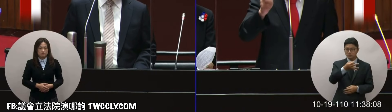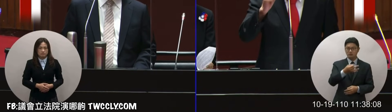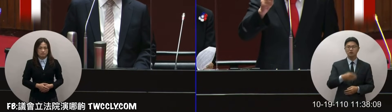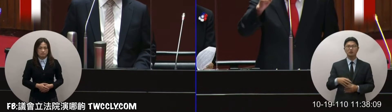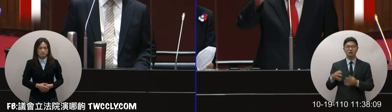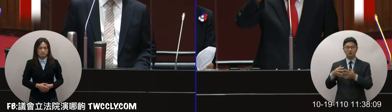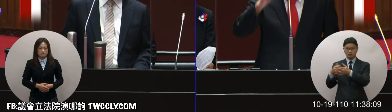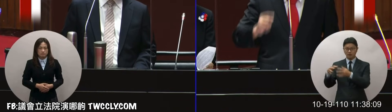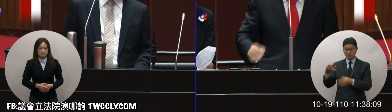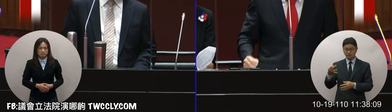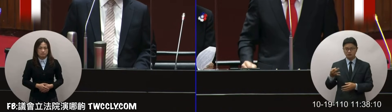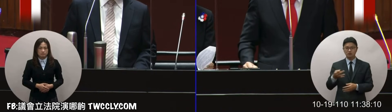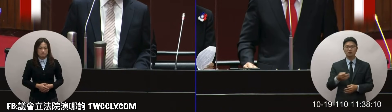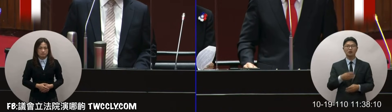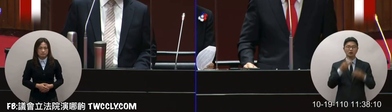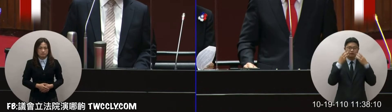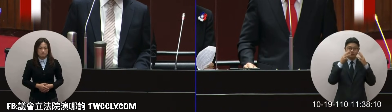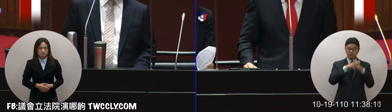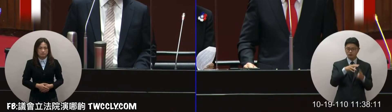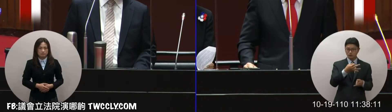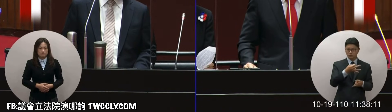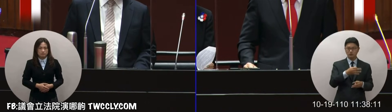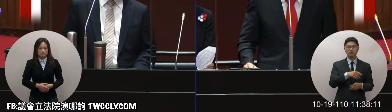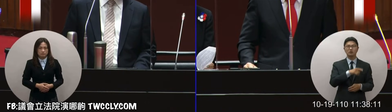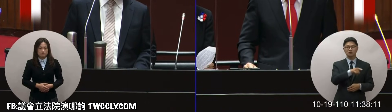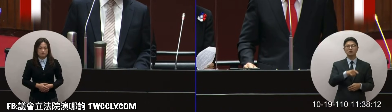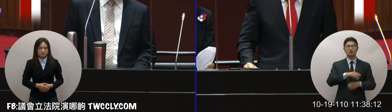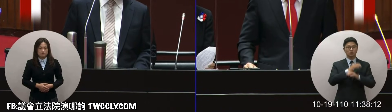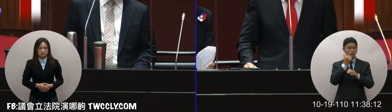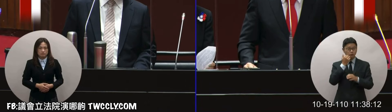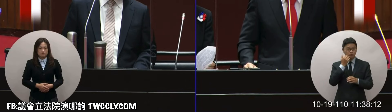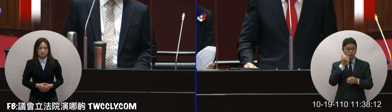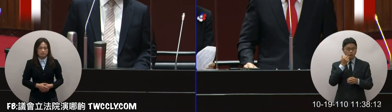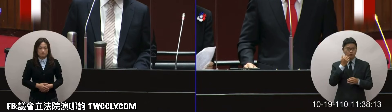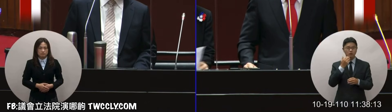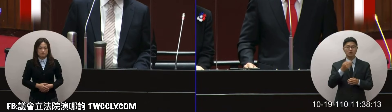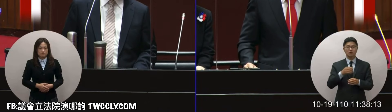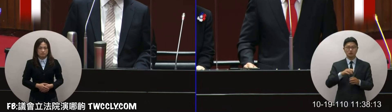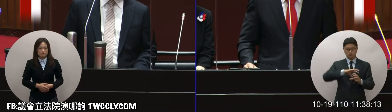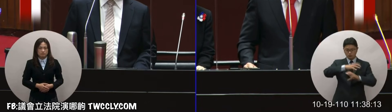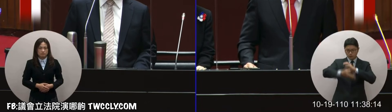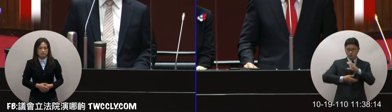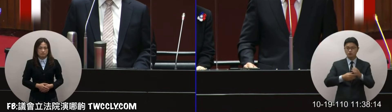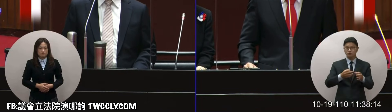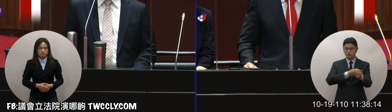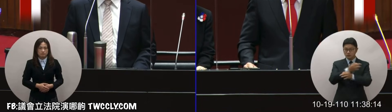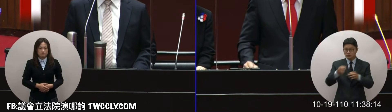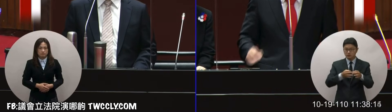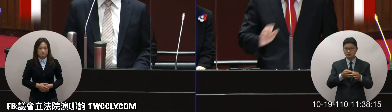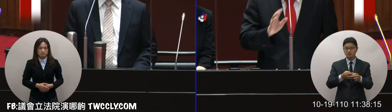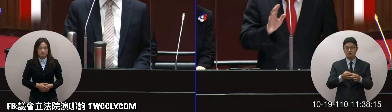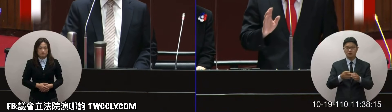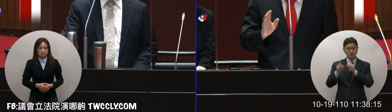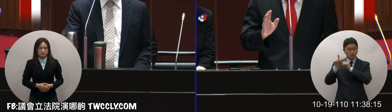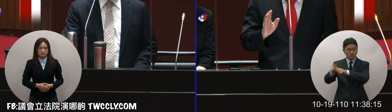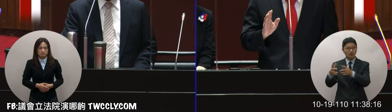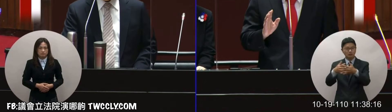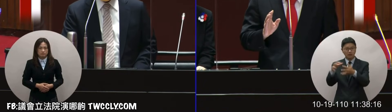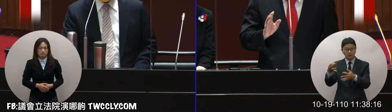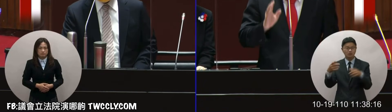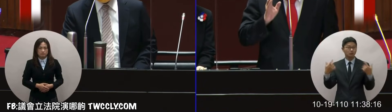以美金来做结算国际结算货币，美国的经济会怎么样的发展，大家心里都